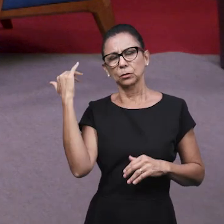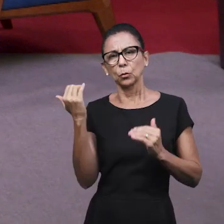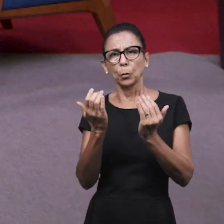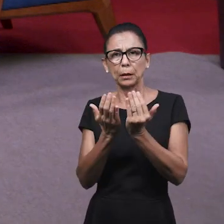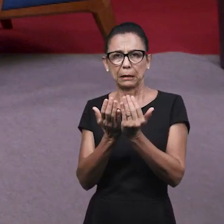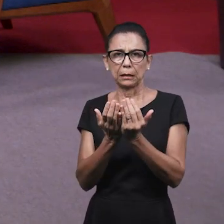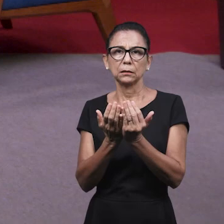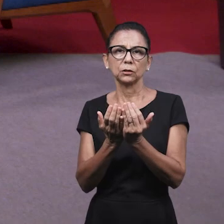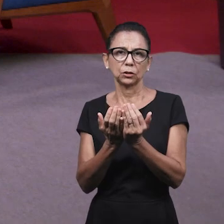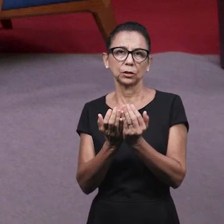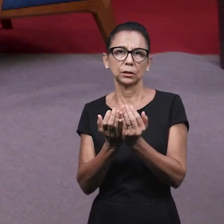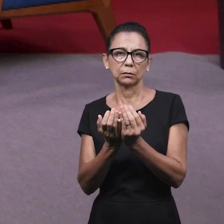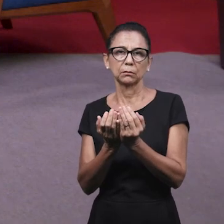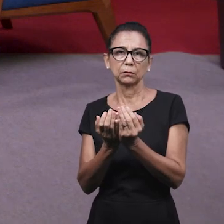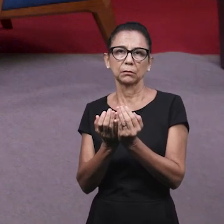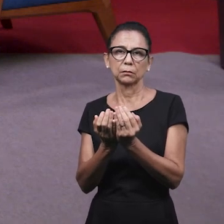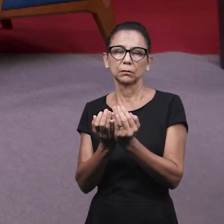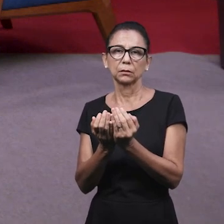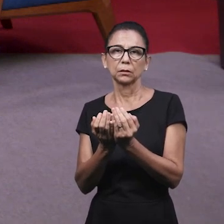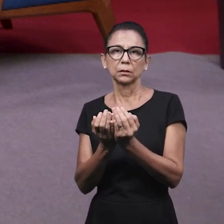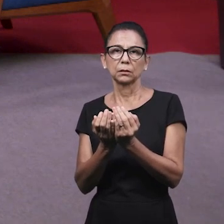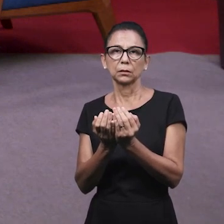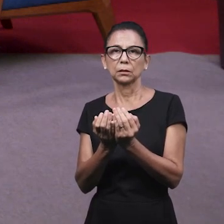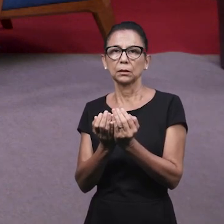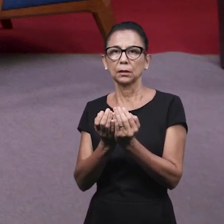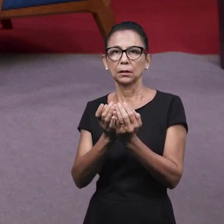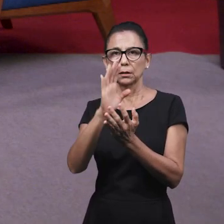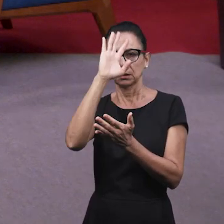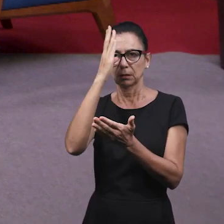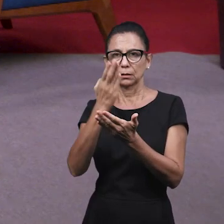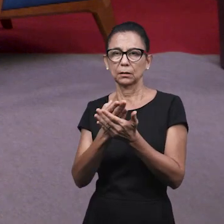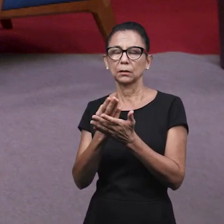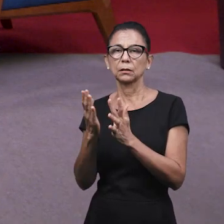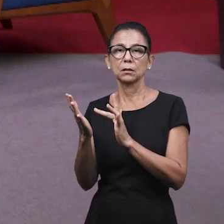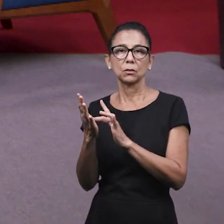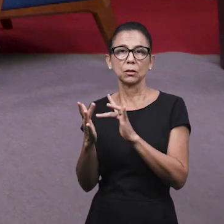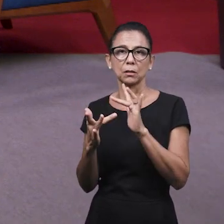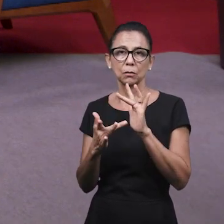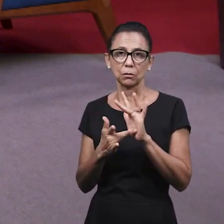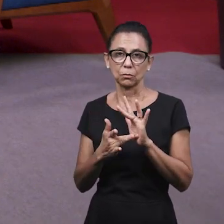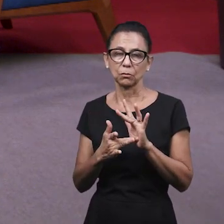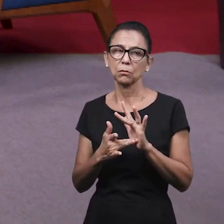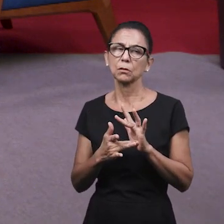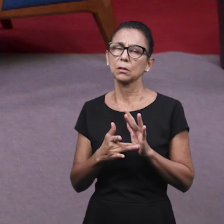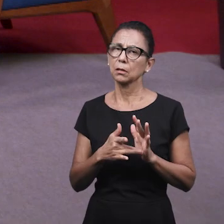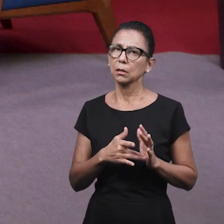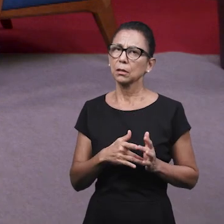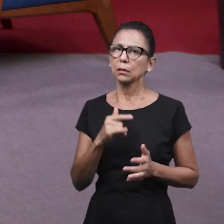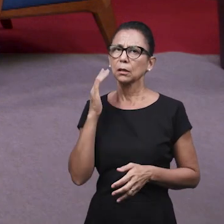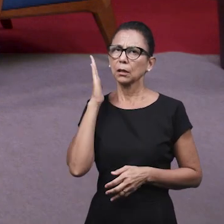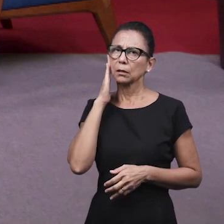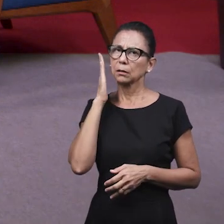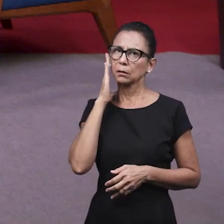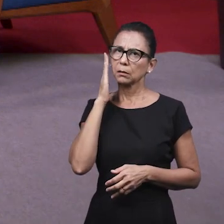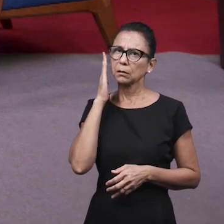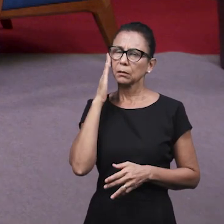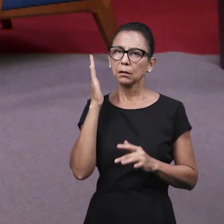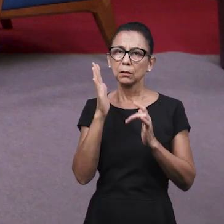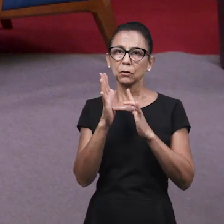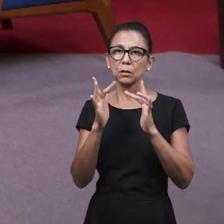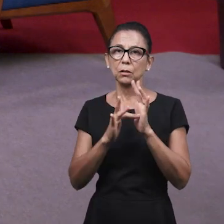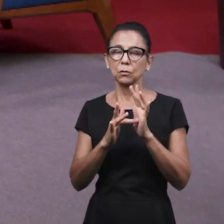reconnaisse et croit. C'est biblique, n'est-ce pas? Jésus est venu au monde comme un homme en